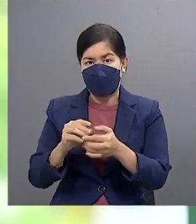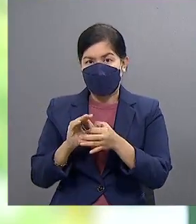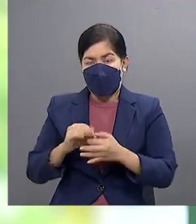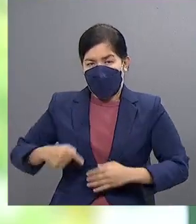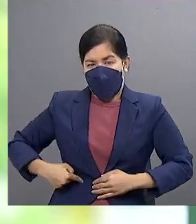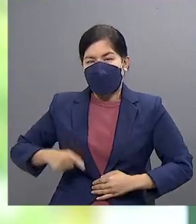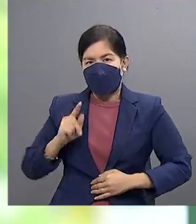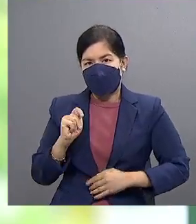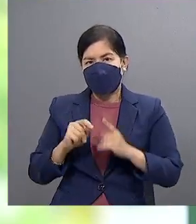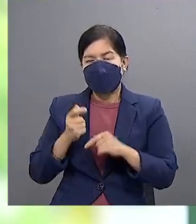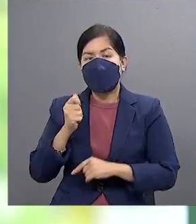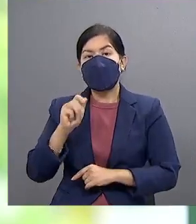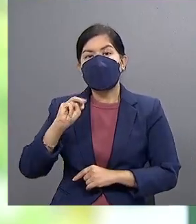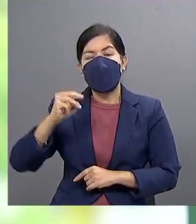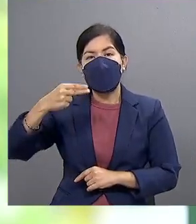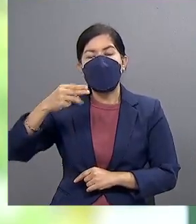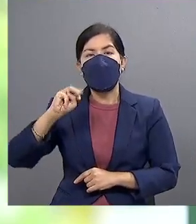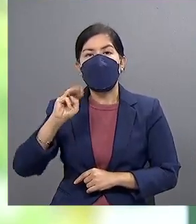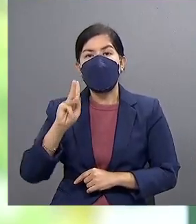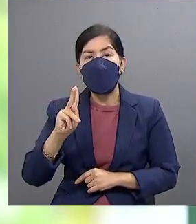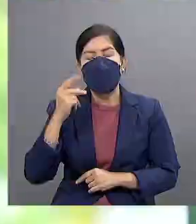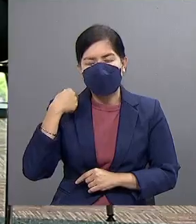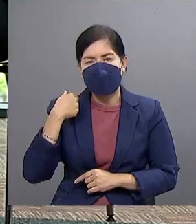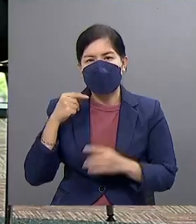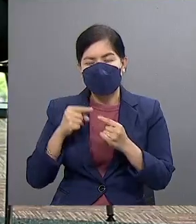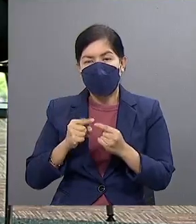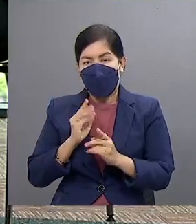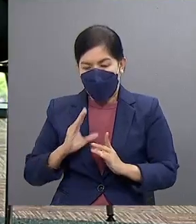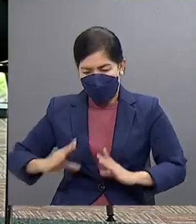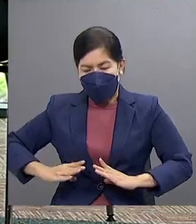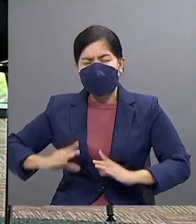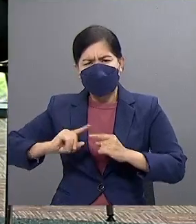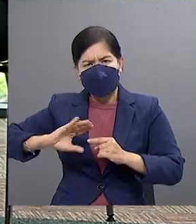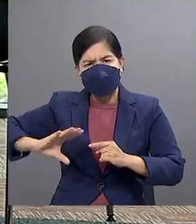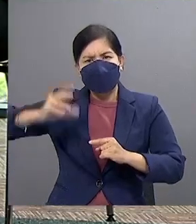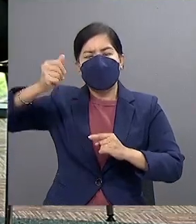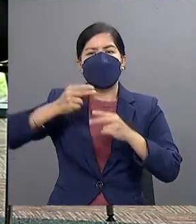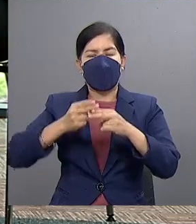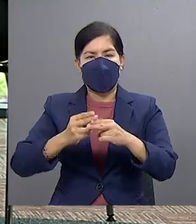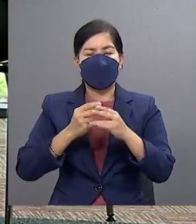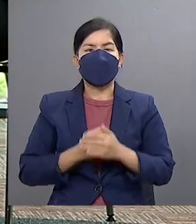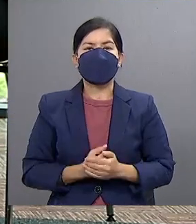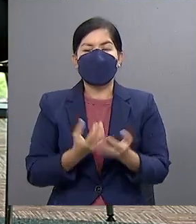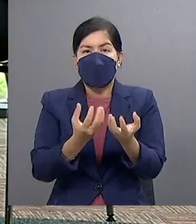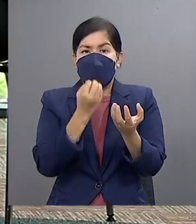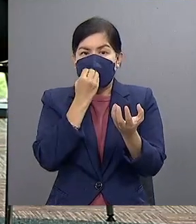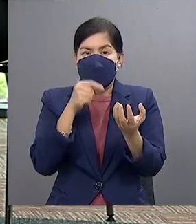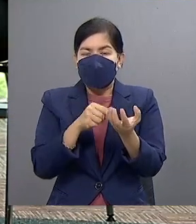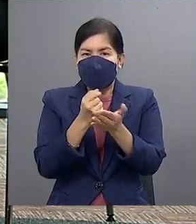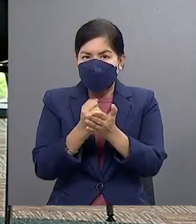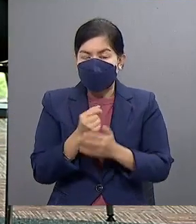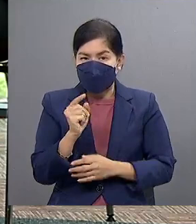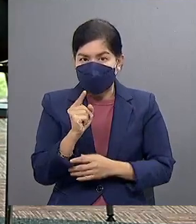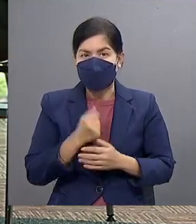ไหร่ได้พักเนี่ยครับต่อมหมวกไตนั้นอาจจะฟื้นคืนกลับมาปกติได้ส่วนอาหารที่จะบำรุงต่อมหมวกไตก็ได้แก่พวกของที่เป็นโป